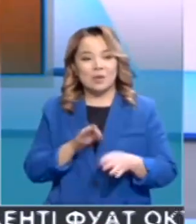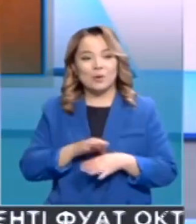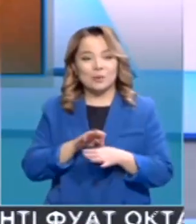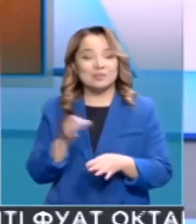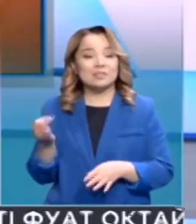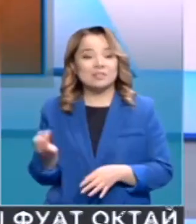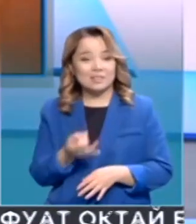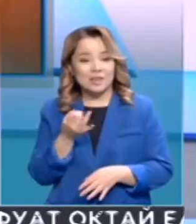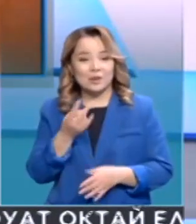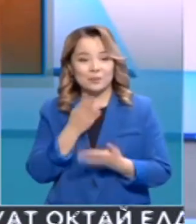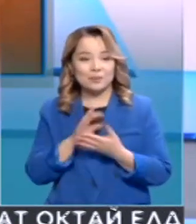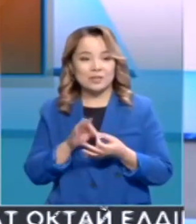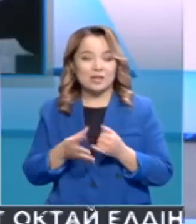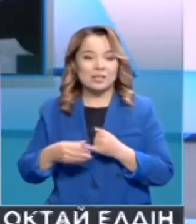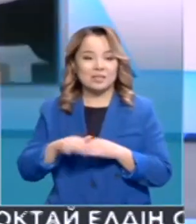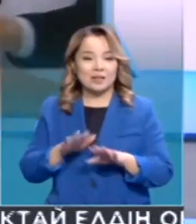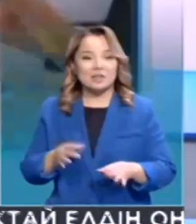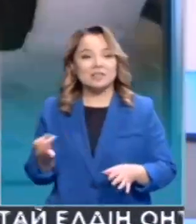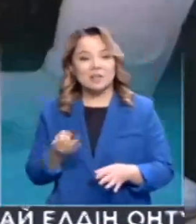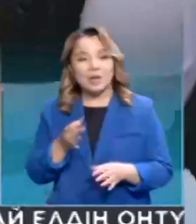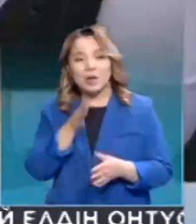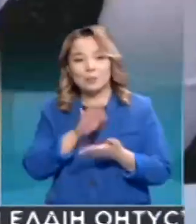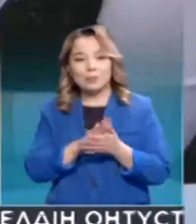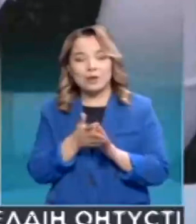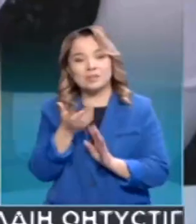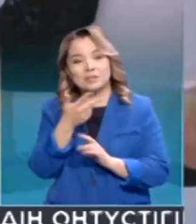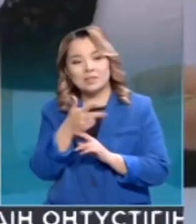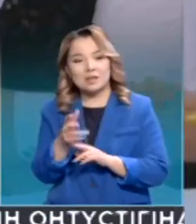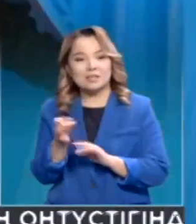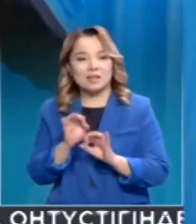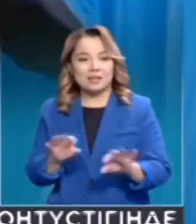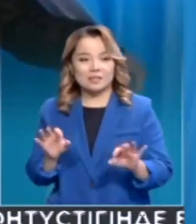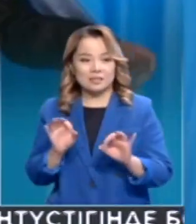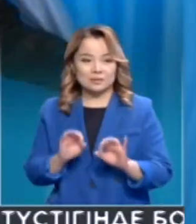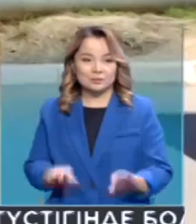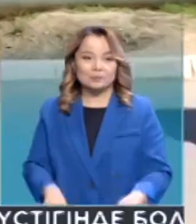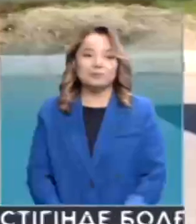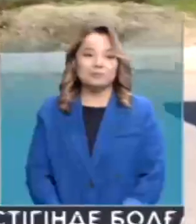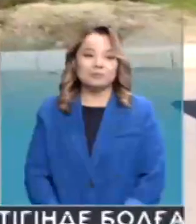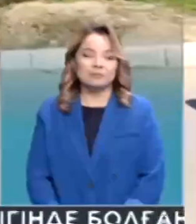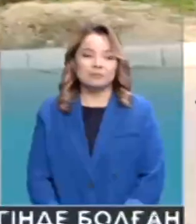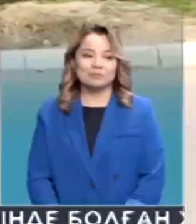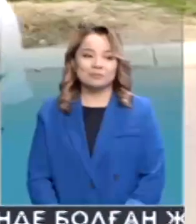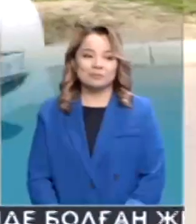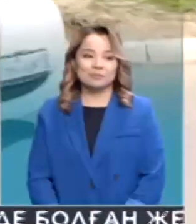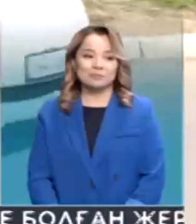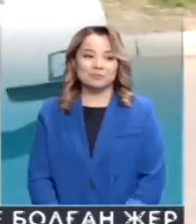Данияр Әлімқұл өңірдегі өзге де қызықты сәттерді сабақтайды.